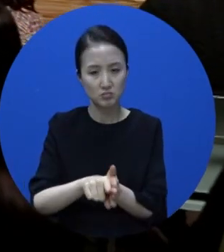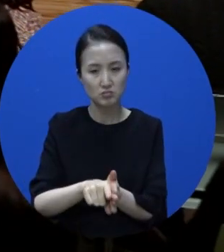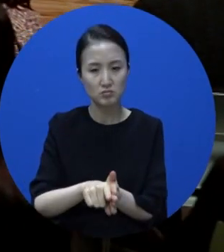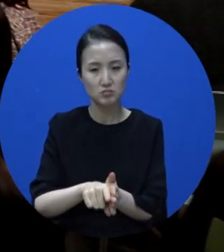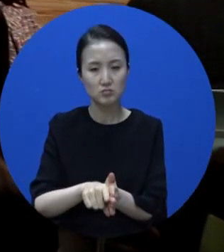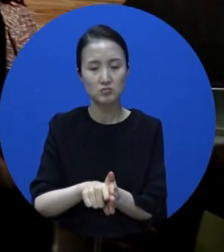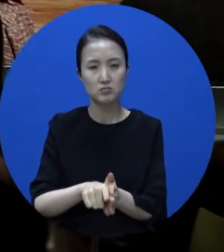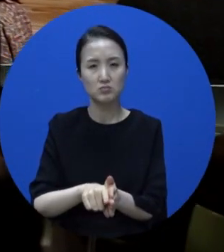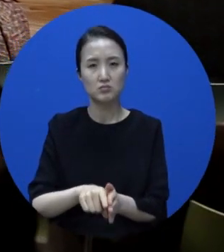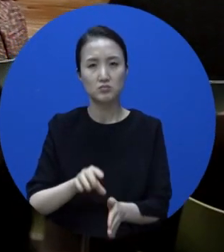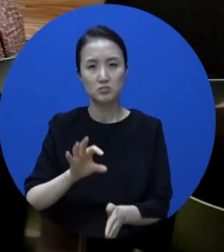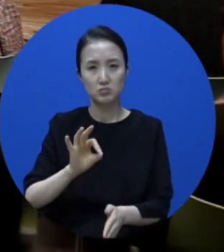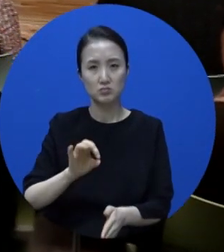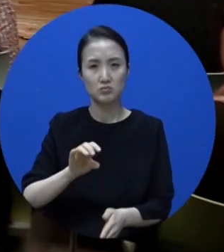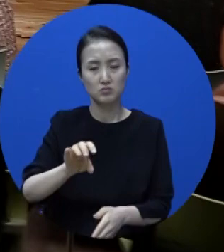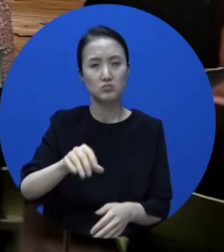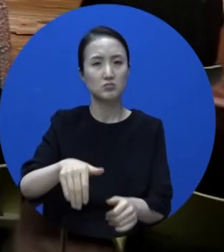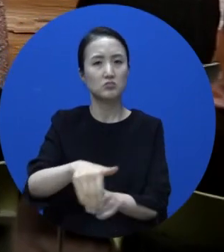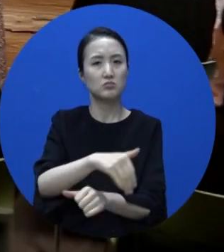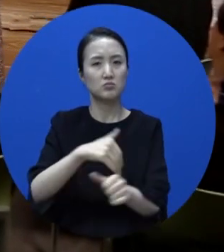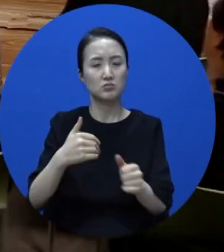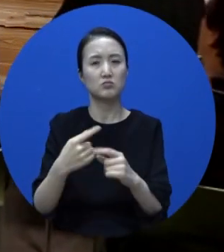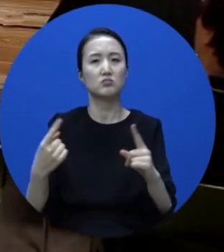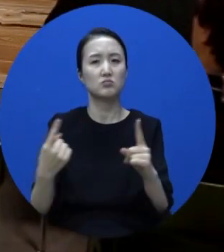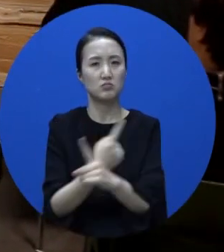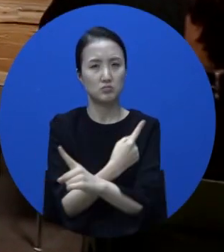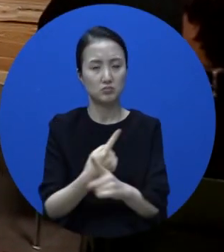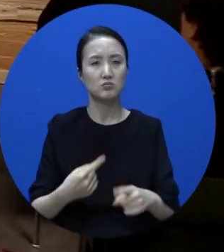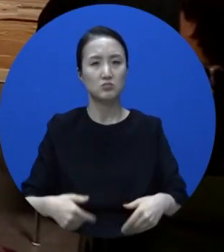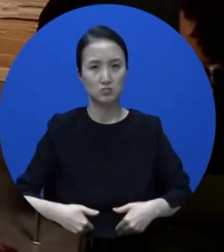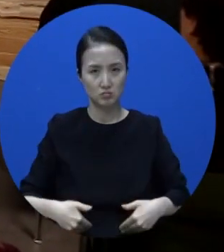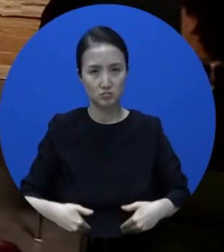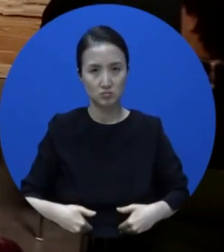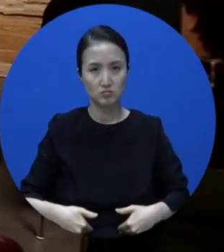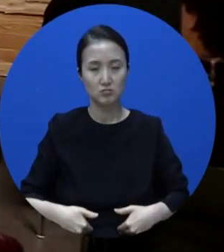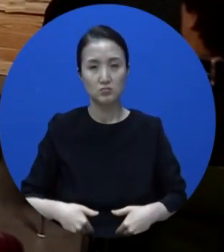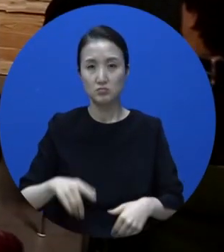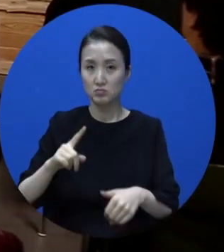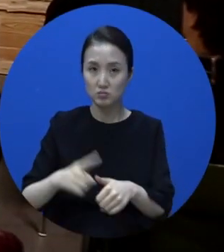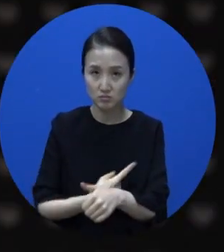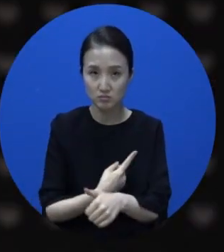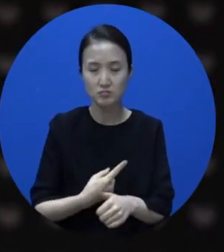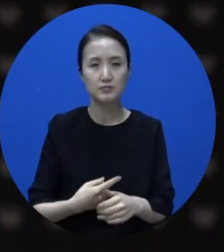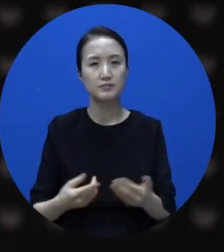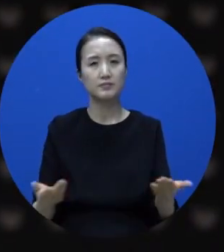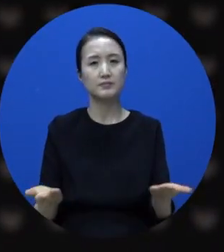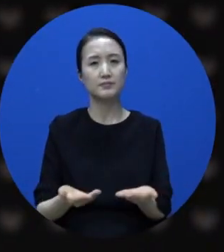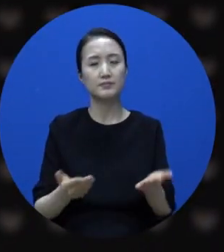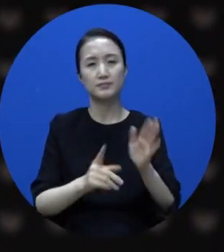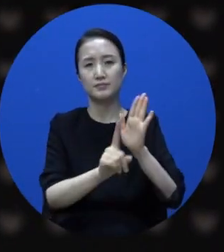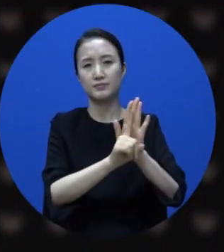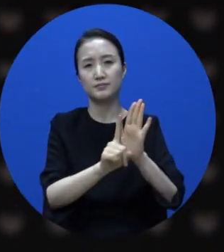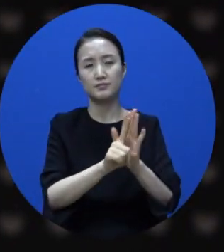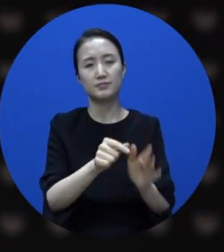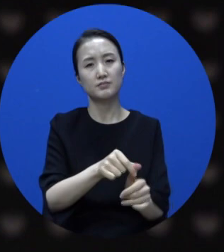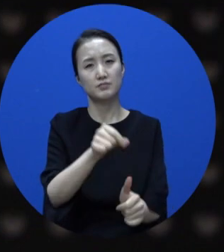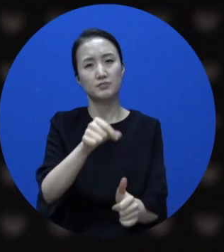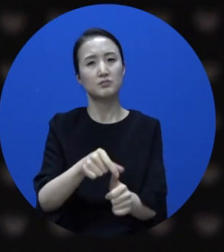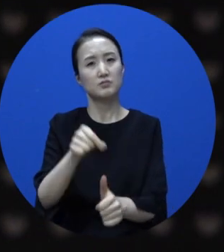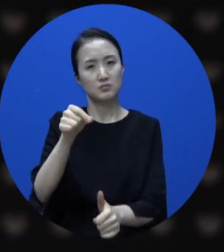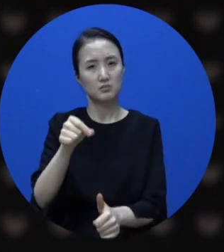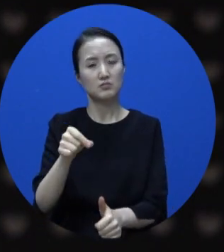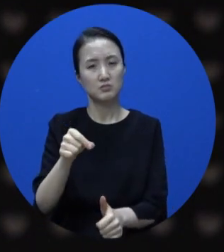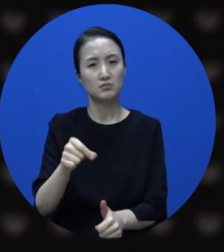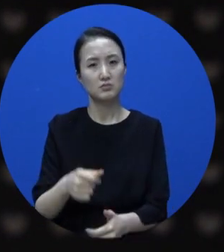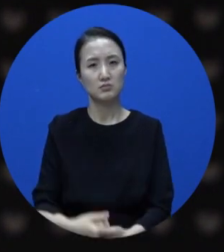환경을 개선시켜 서 투자를 4 끌어 올려야만 자연스럽게 양질의 일자리가